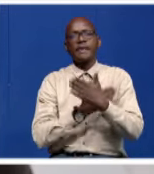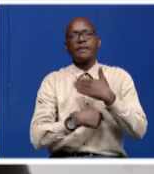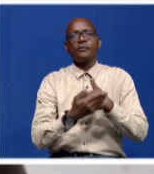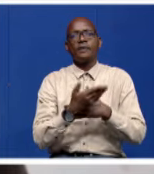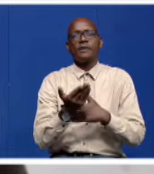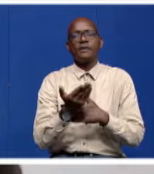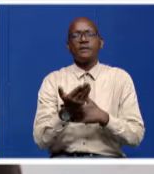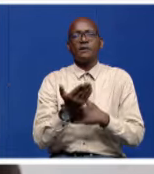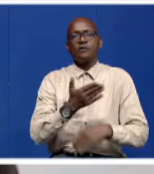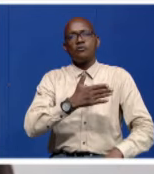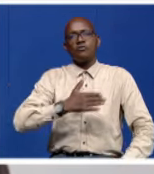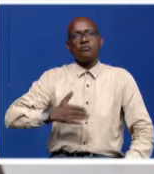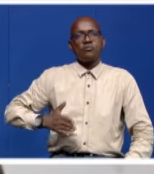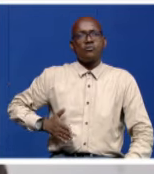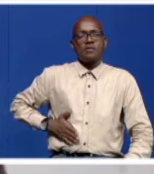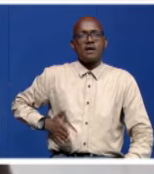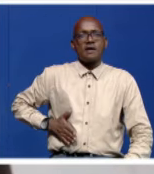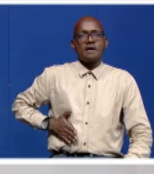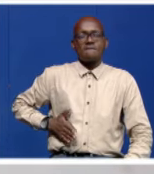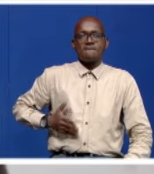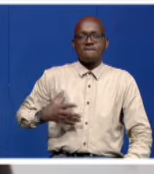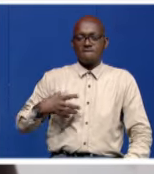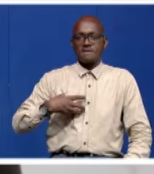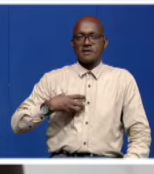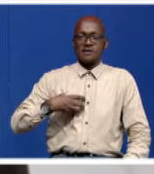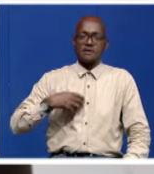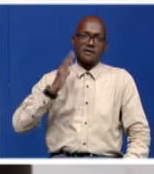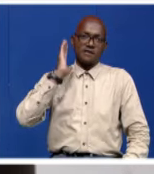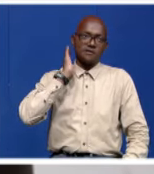mendaup wa titi